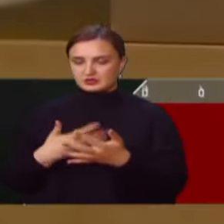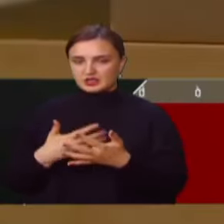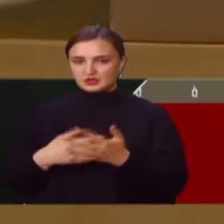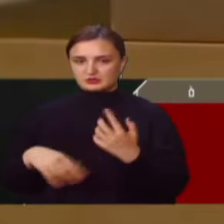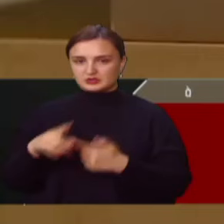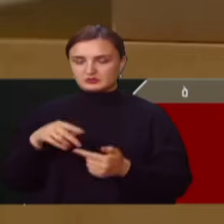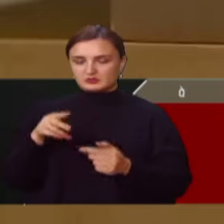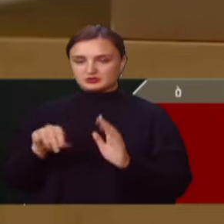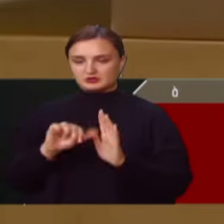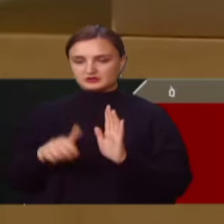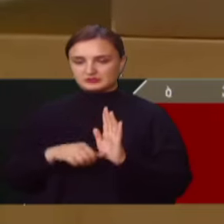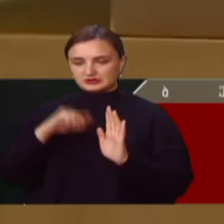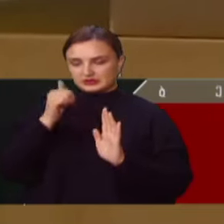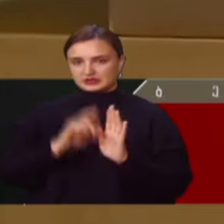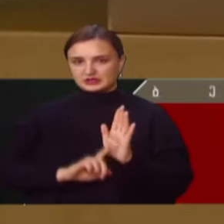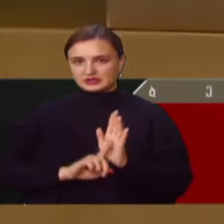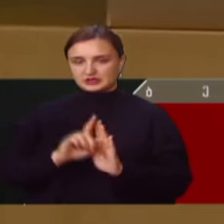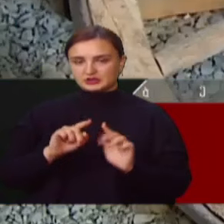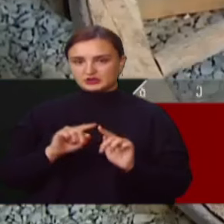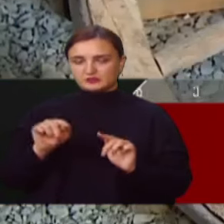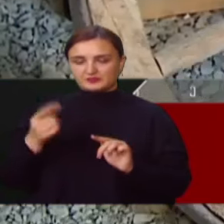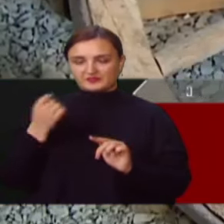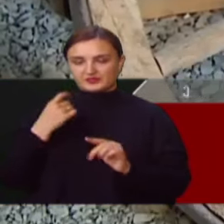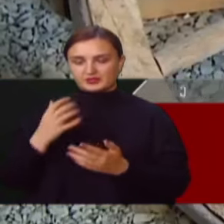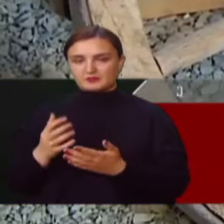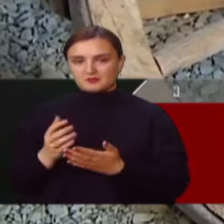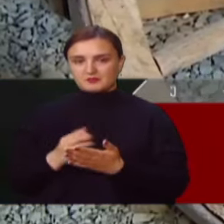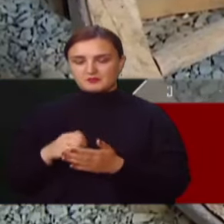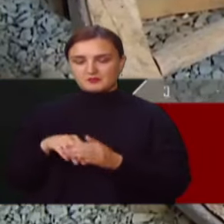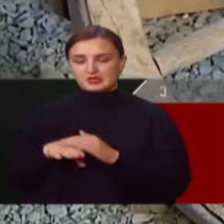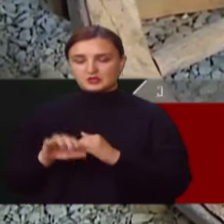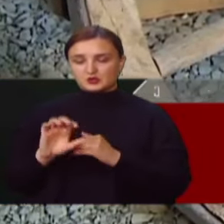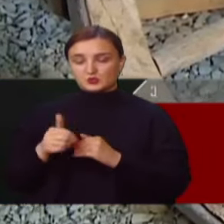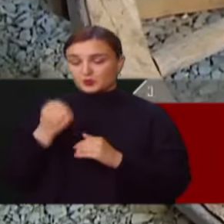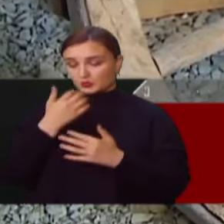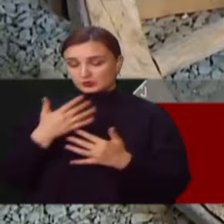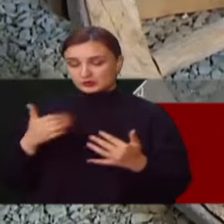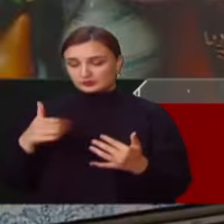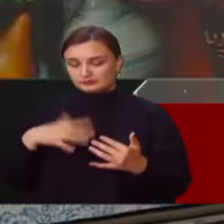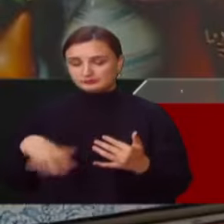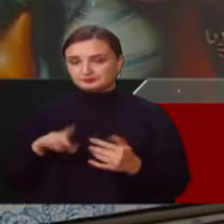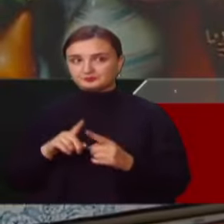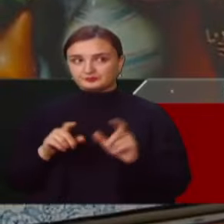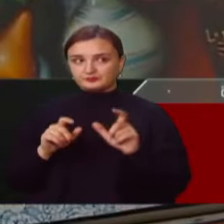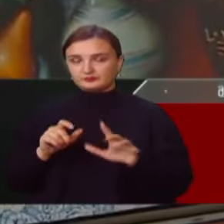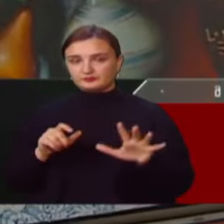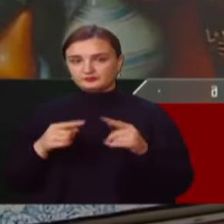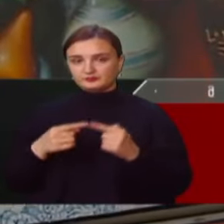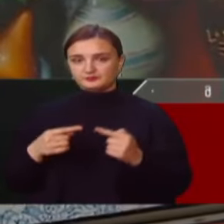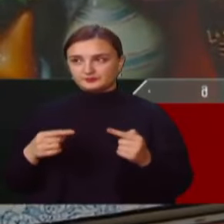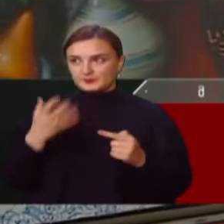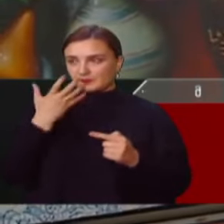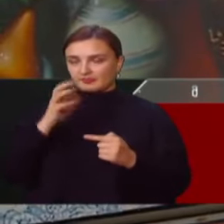წარმოება 2016 წლიდან დაიწყო. ქვევრის ღვინის მარანის პროდუქცია როგორც საქართველოში, ასევე ევროპის სხვადასხვა ქვეყანაში,